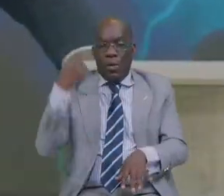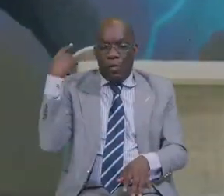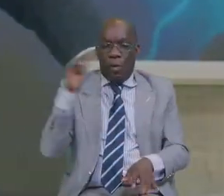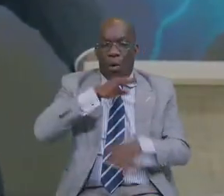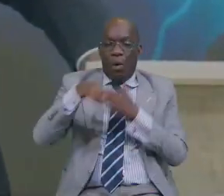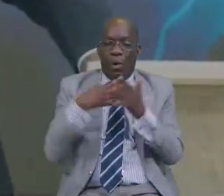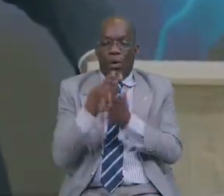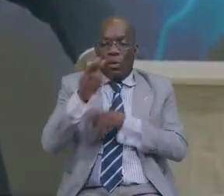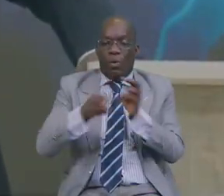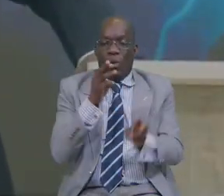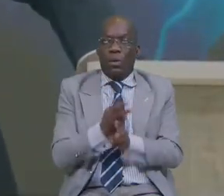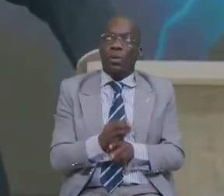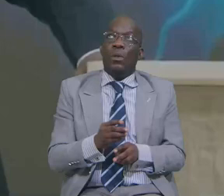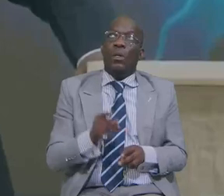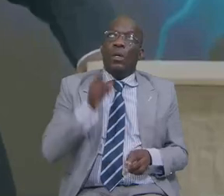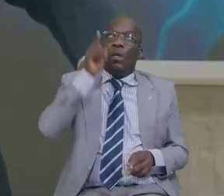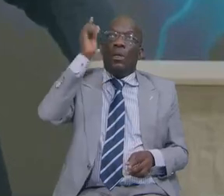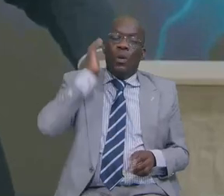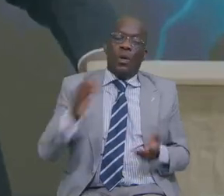Jésus est mort pour le monde entier.